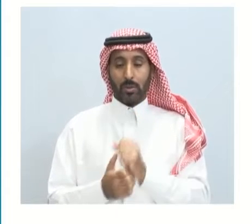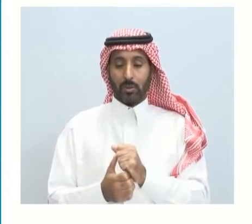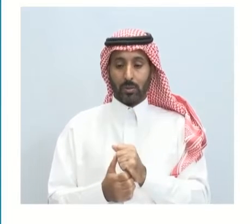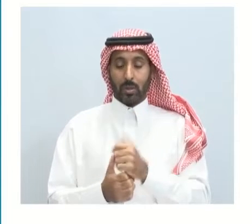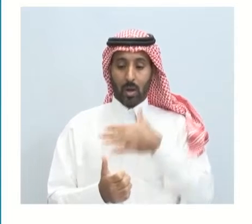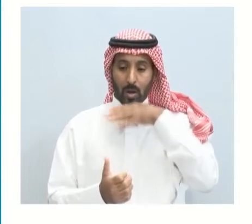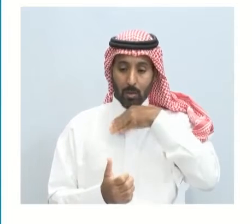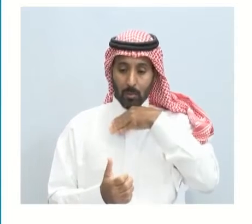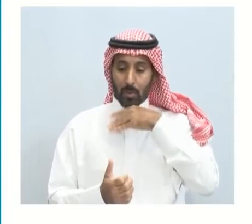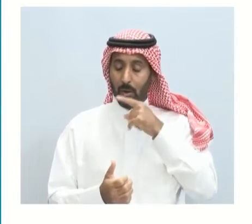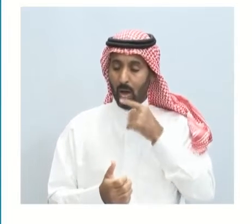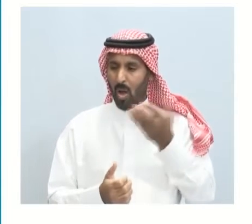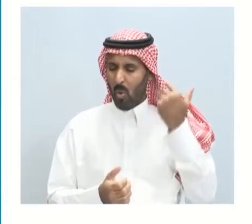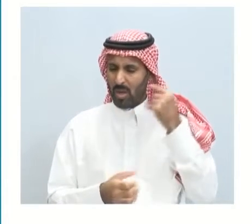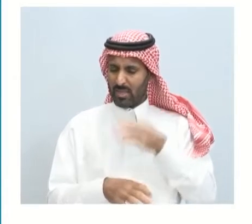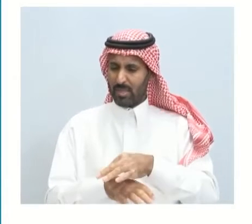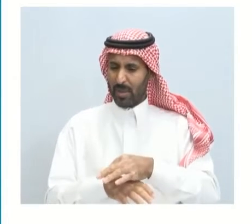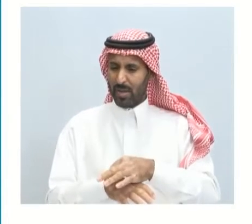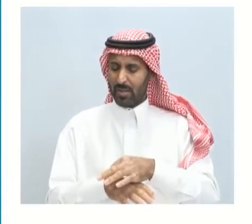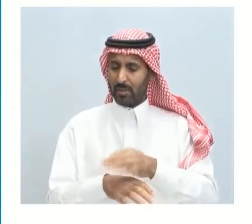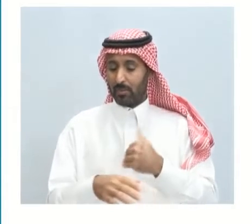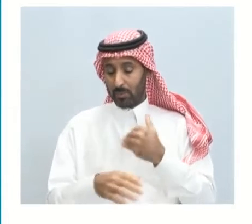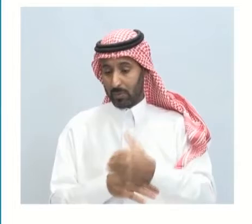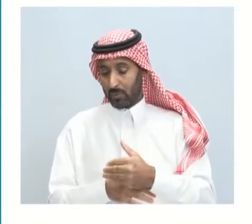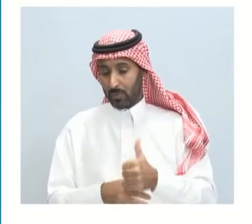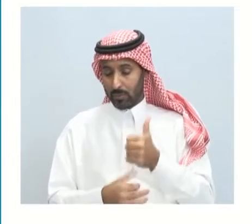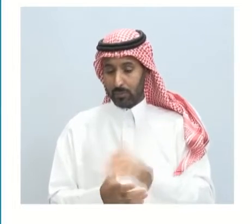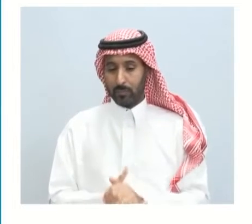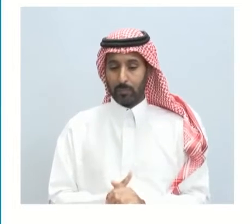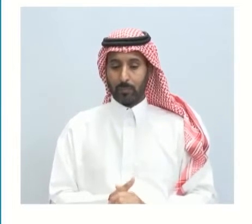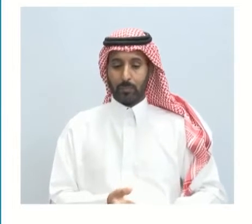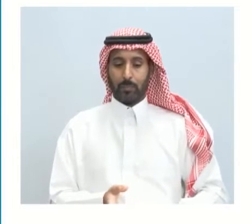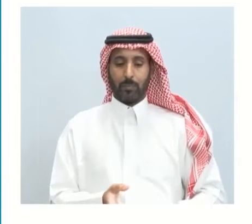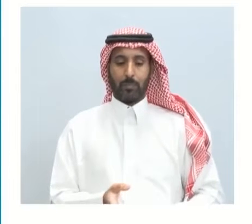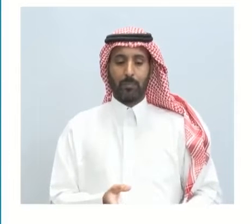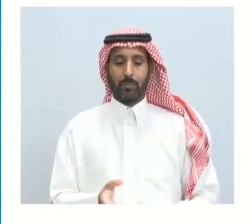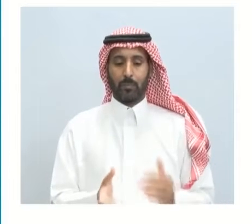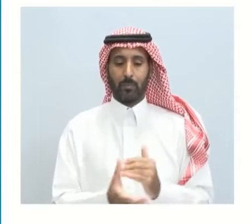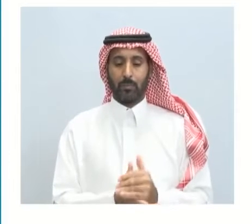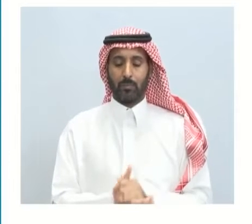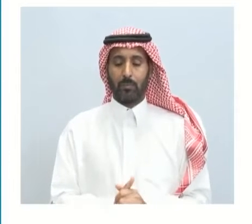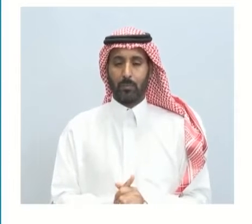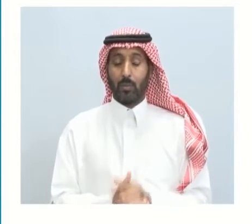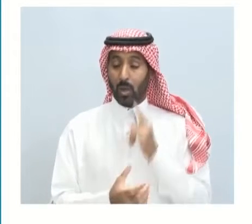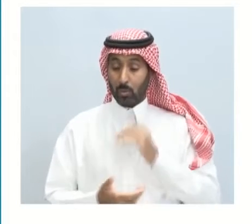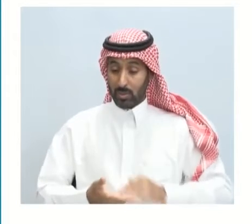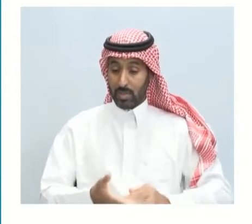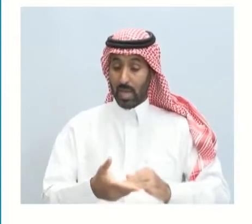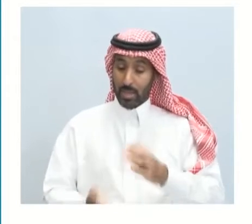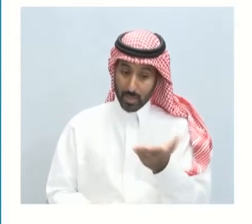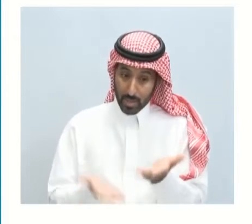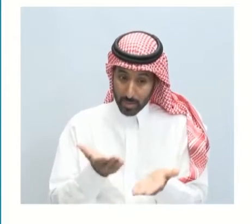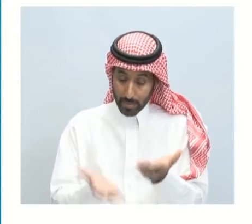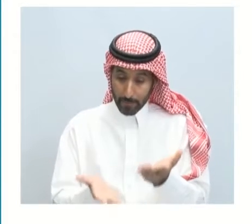بالشفاء وعلى اي حال نامل ان تساعدنا في تنفيذ هذا المشروع فنحن نريد ان نقارن